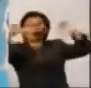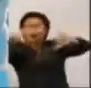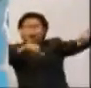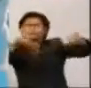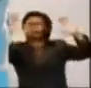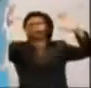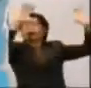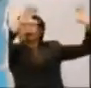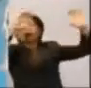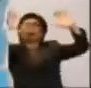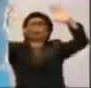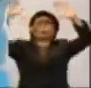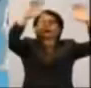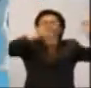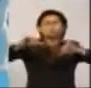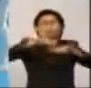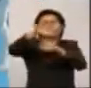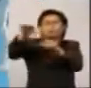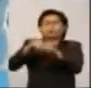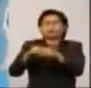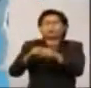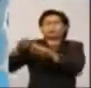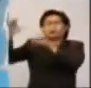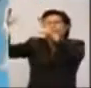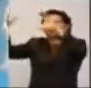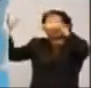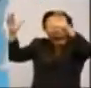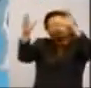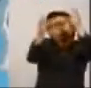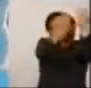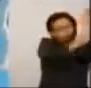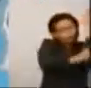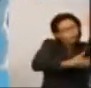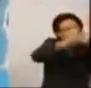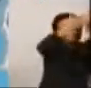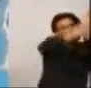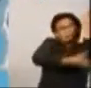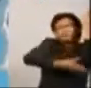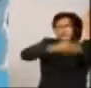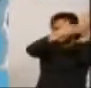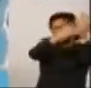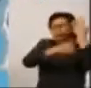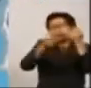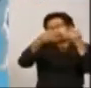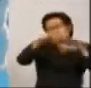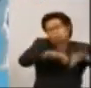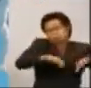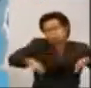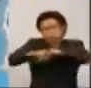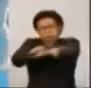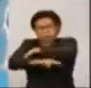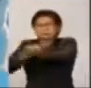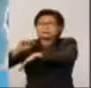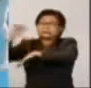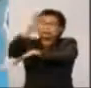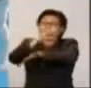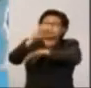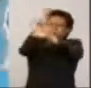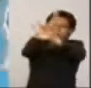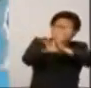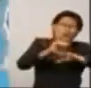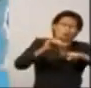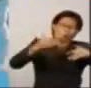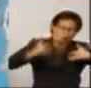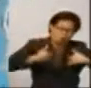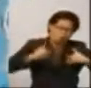turut merangkumi sehinggalah ke bahagian semenanjung Malaysia dan juga kebanyakan kawasan di negeri Sabah dan juga di